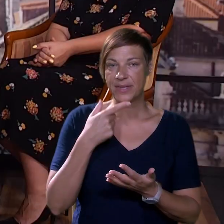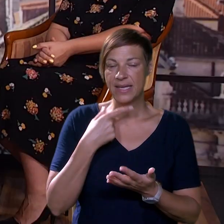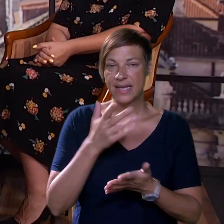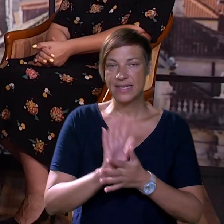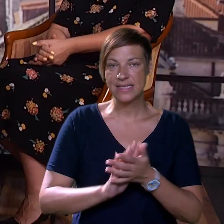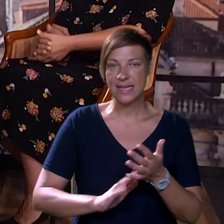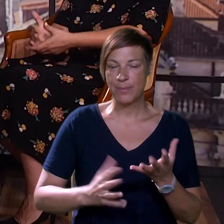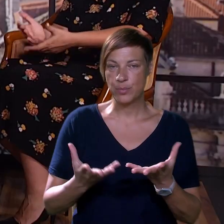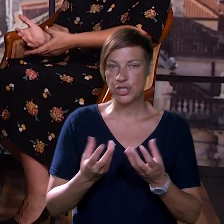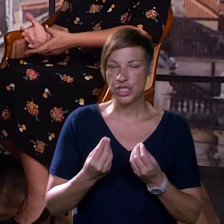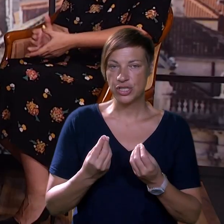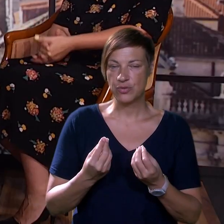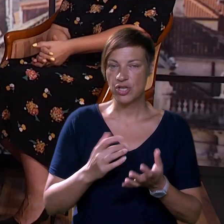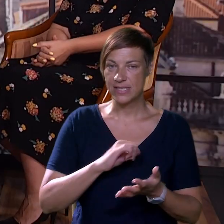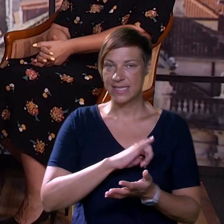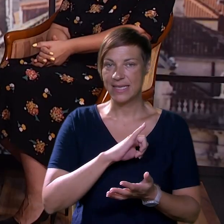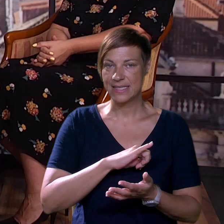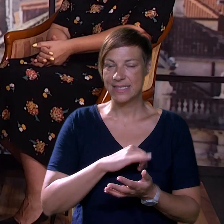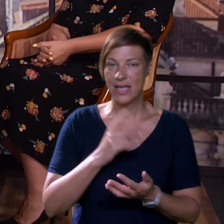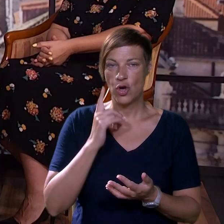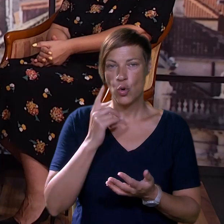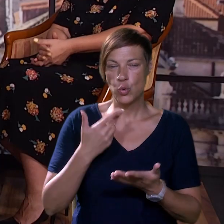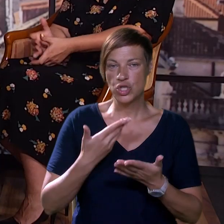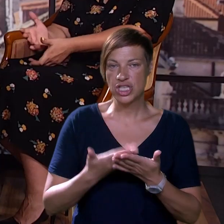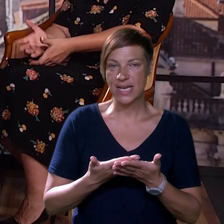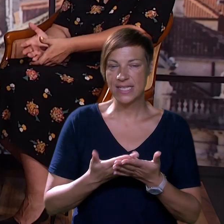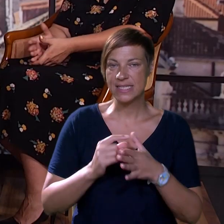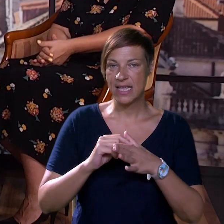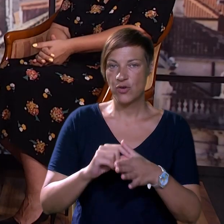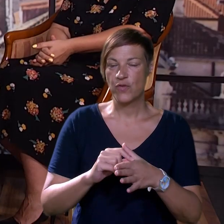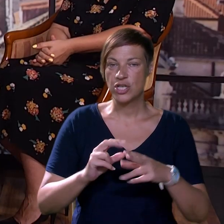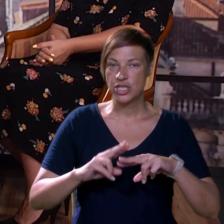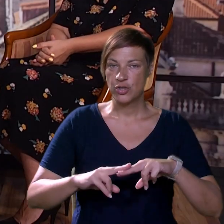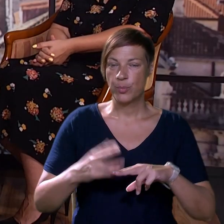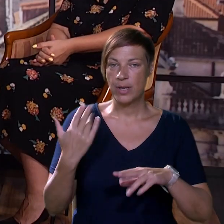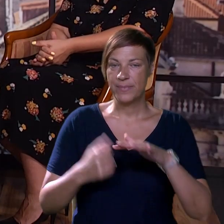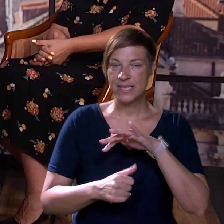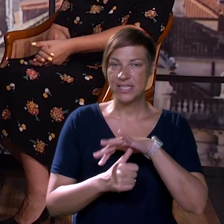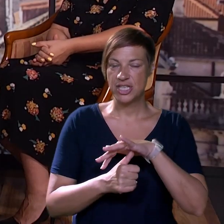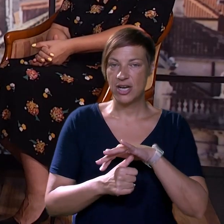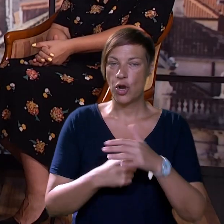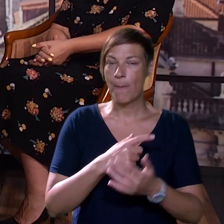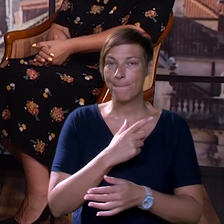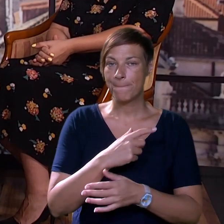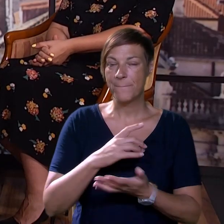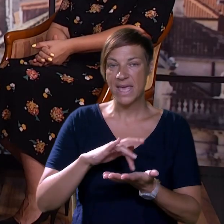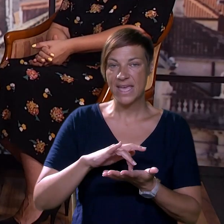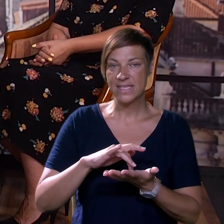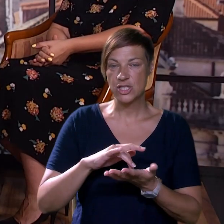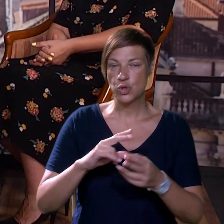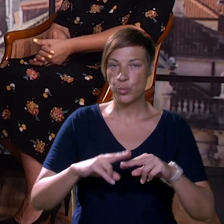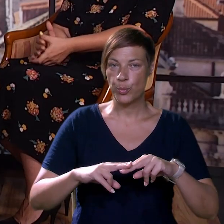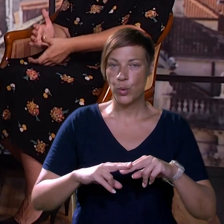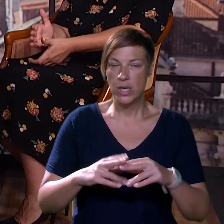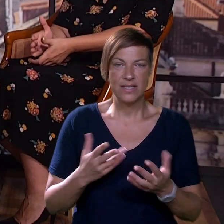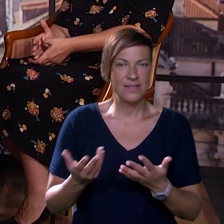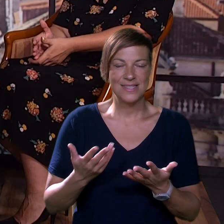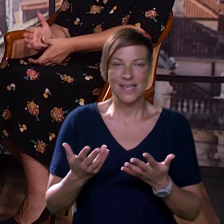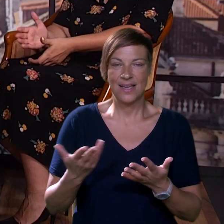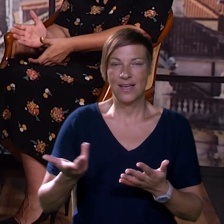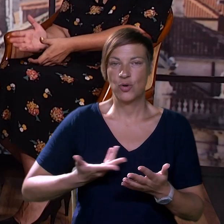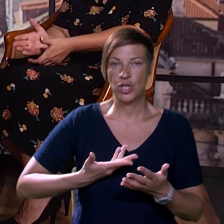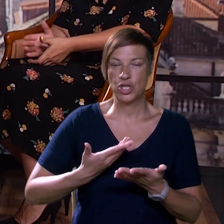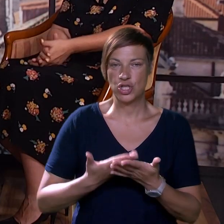Rekli ste na početku dosta ste ambiciozni. Okušali ste se i u vođenju bolnice, bili ste na čelno mjesto bolnice. Kako